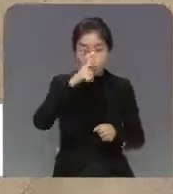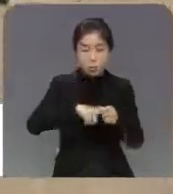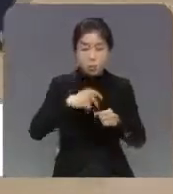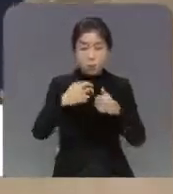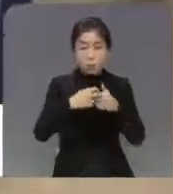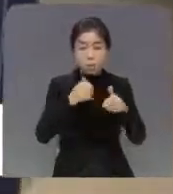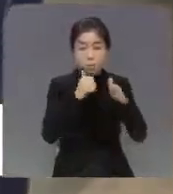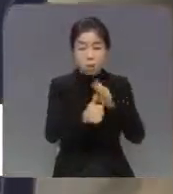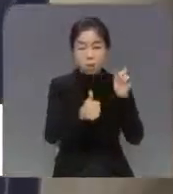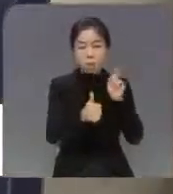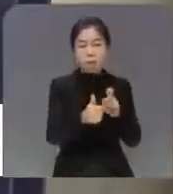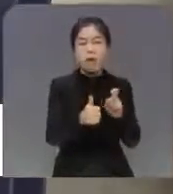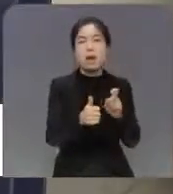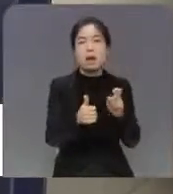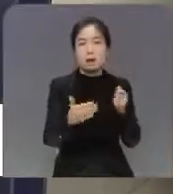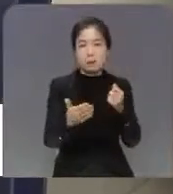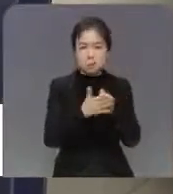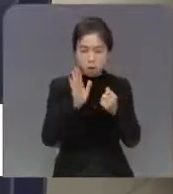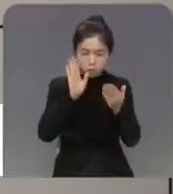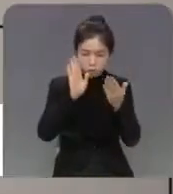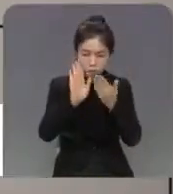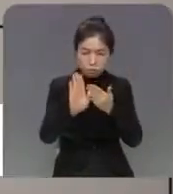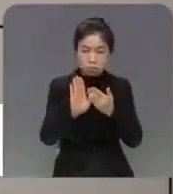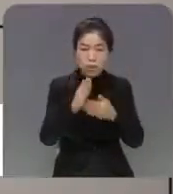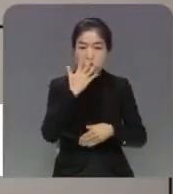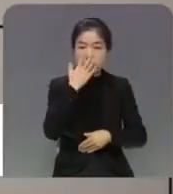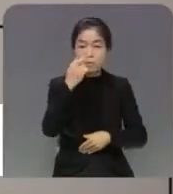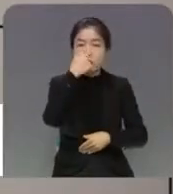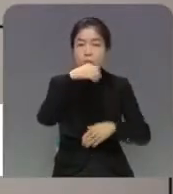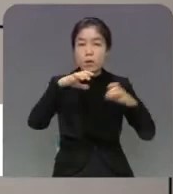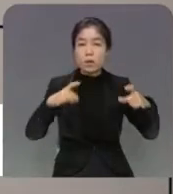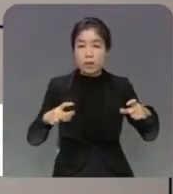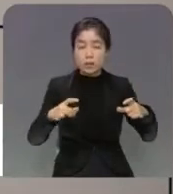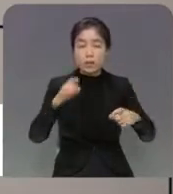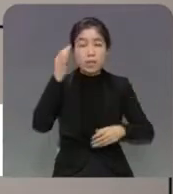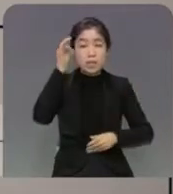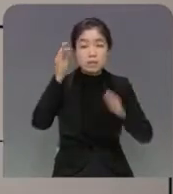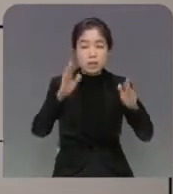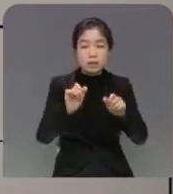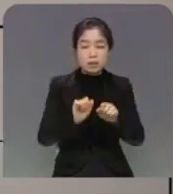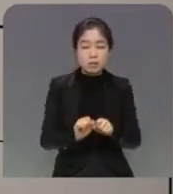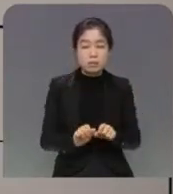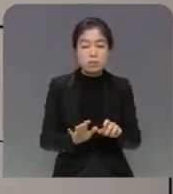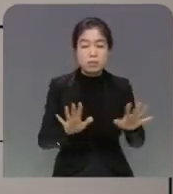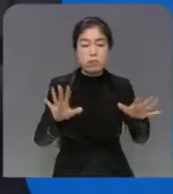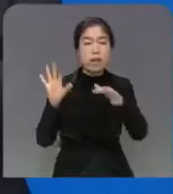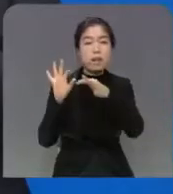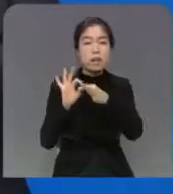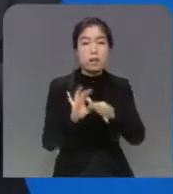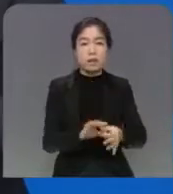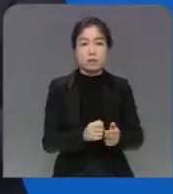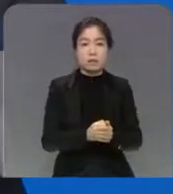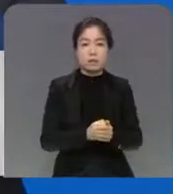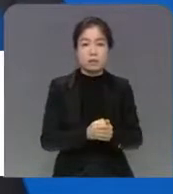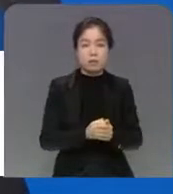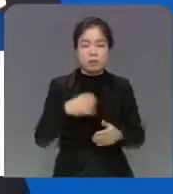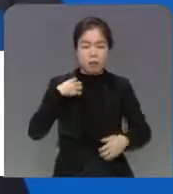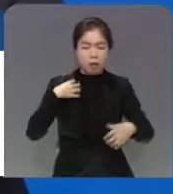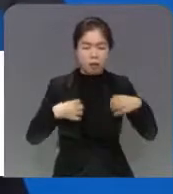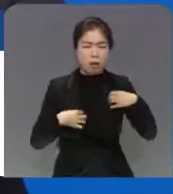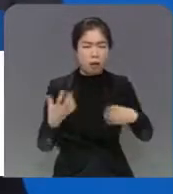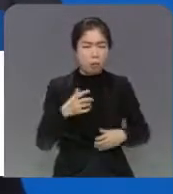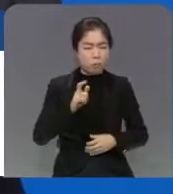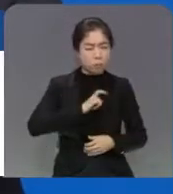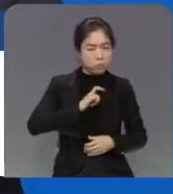찾았다 코로나19 확진 판정을 받은 뒤 순천과 광양에서 10일째 확산세가 지속되고 있습니다. 의심 증상이